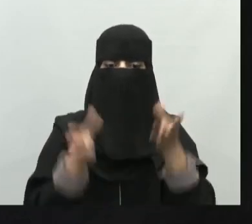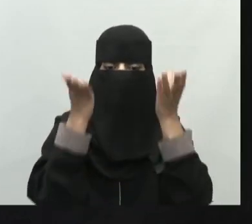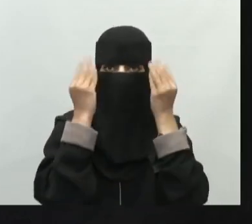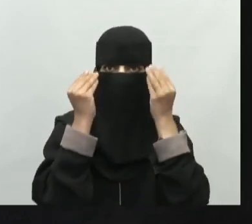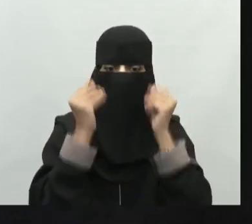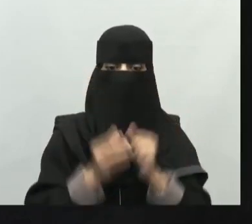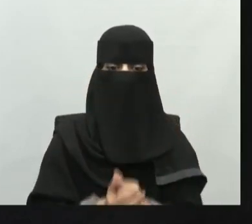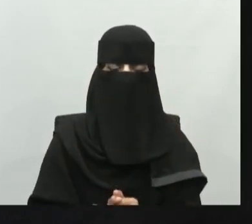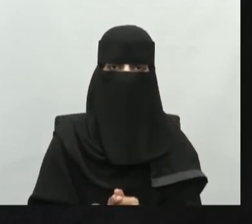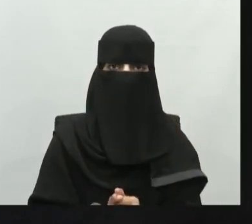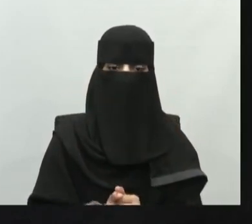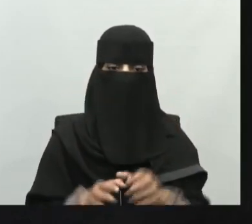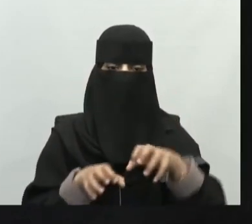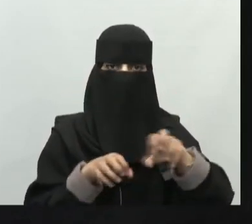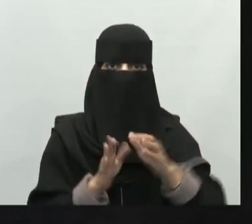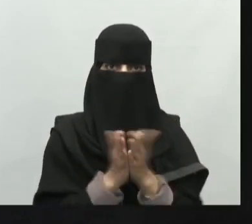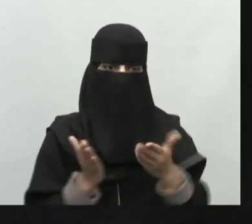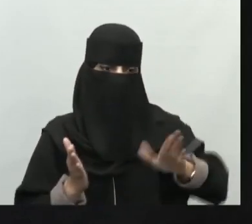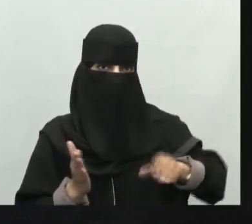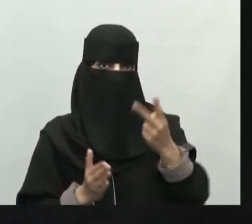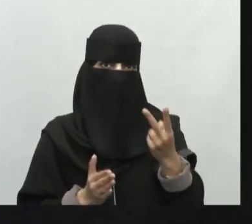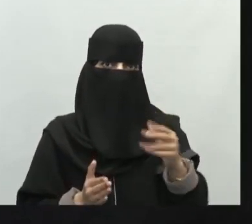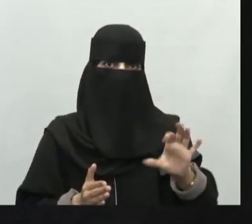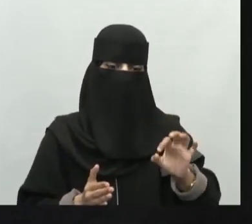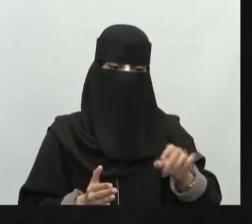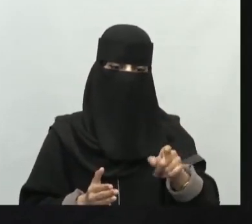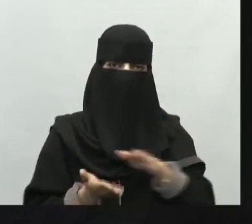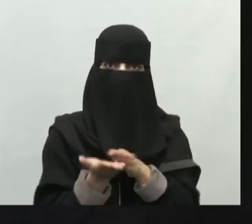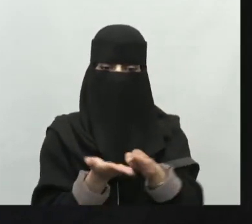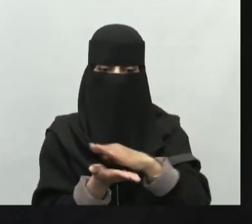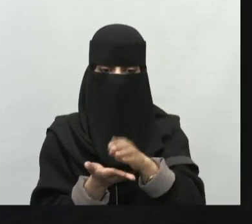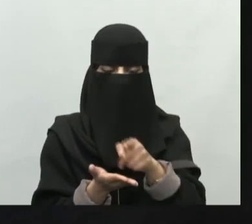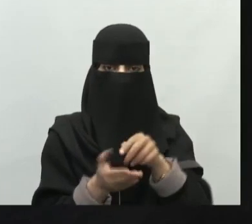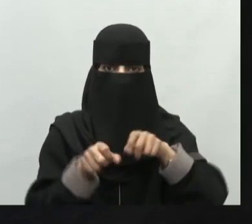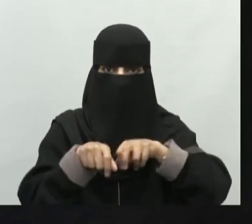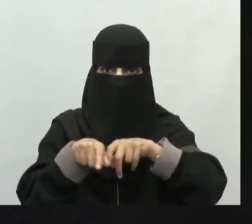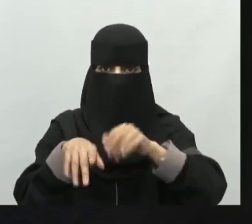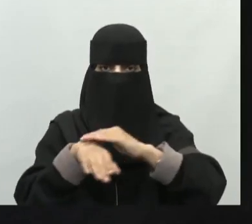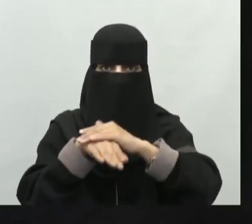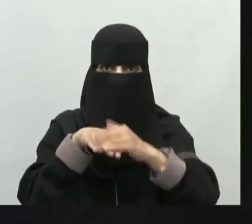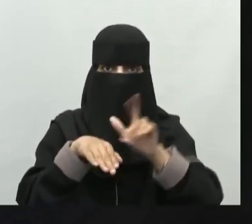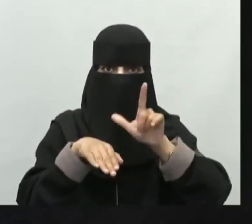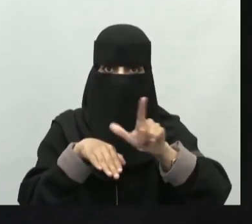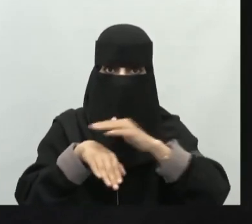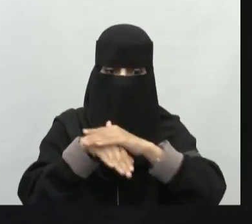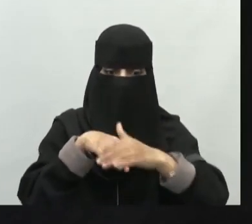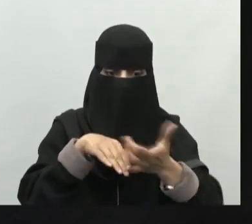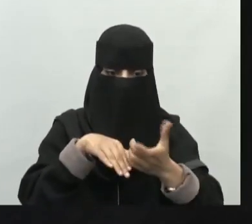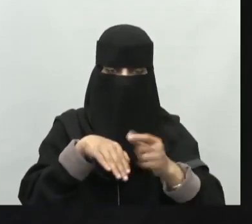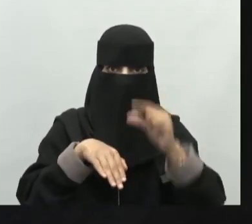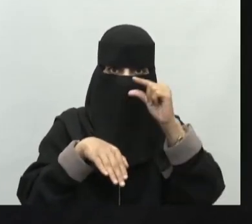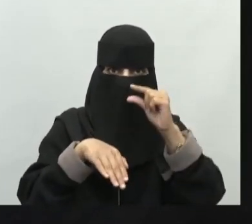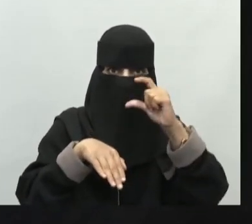تعلمنا في صفحه 52 الزواحف حيوانات لها جلد